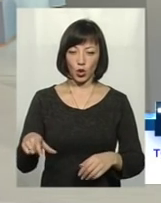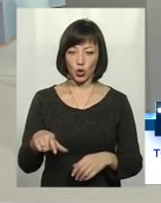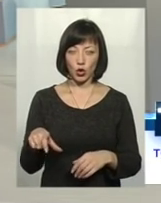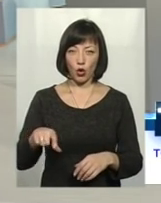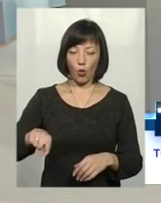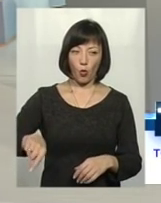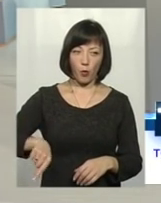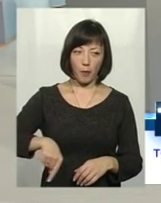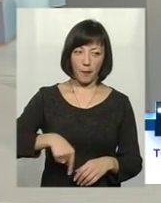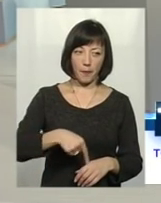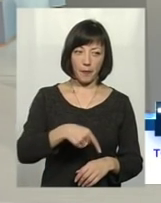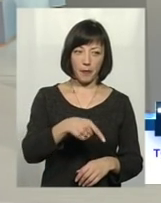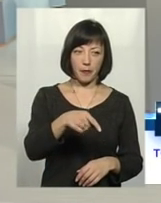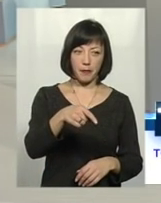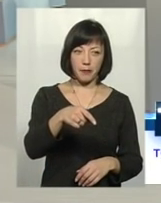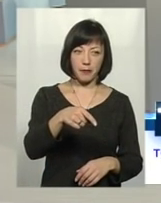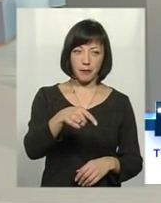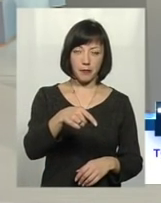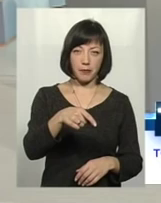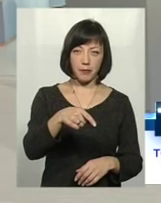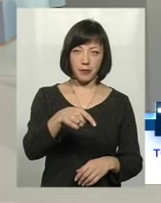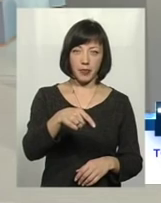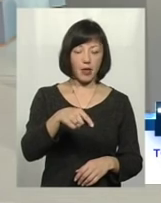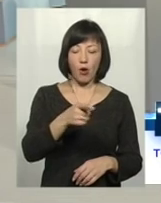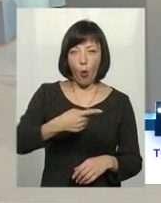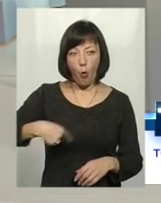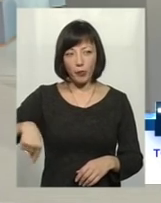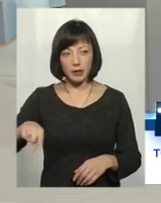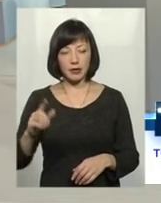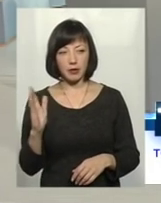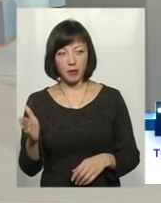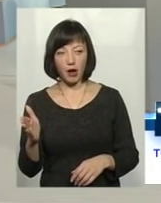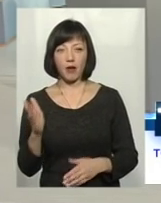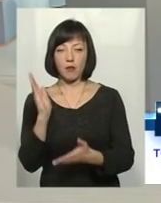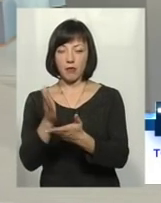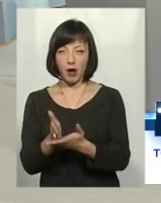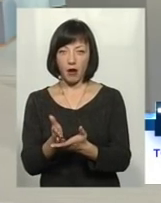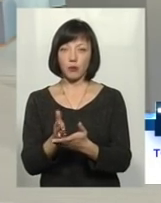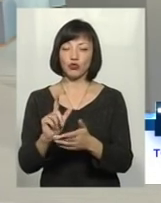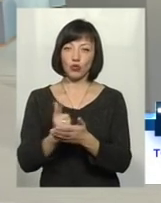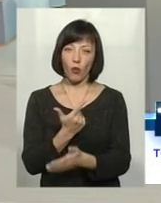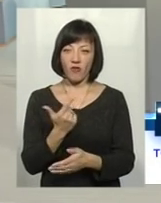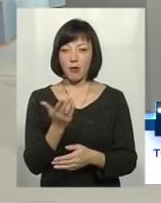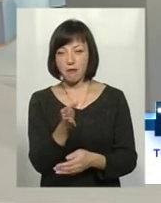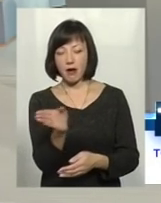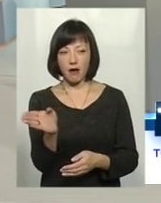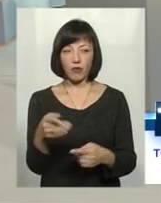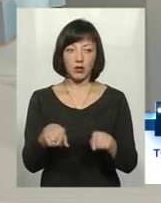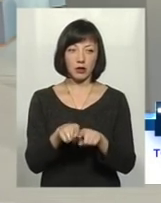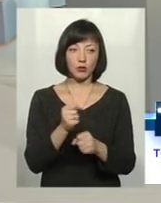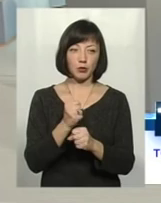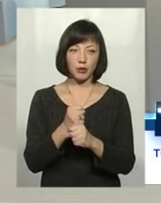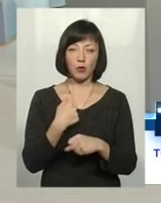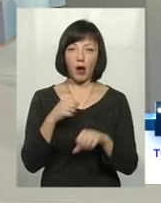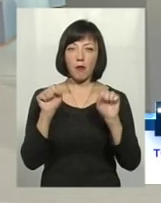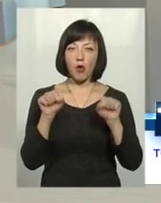Піти направо, тоді піти прямо, тоді перейти знову направо і перейти так дорогу, щоб я могла